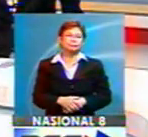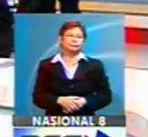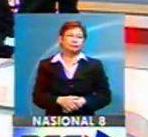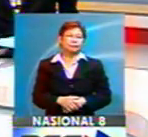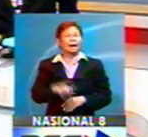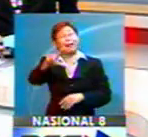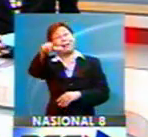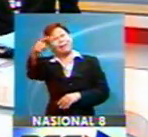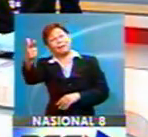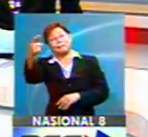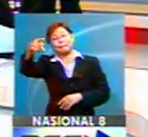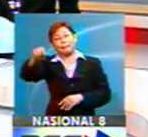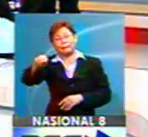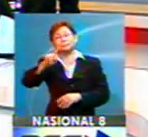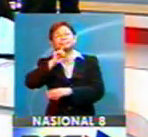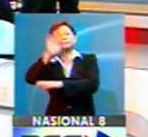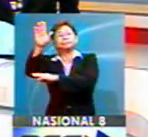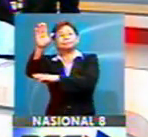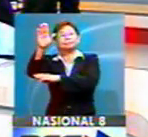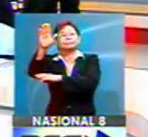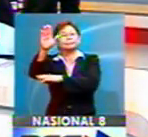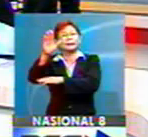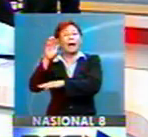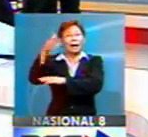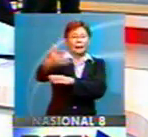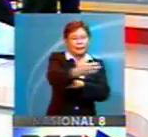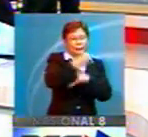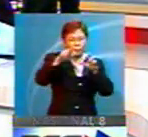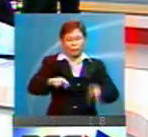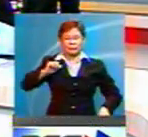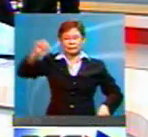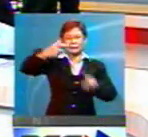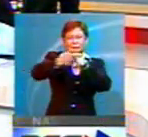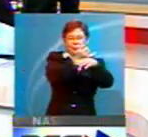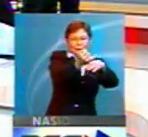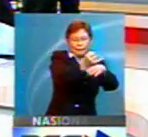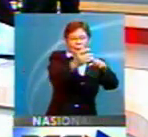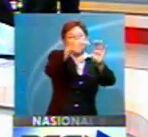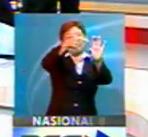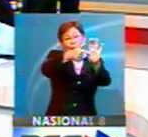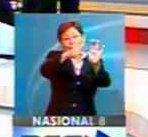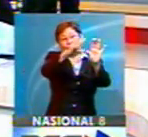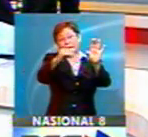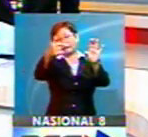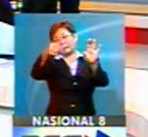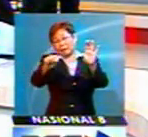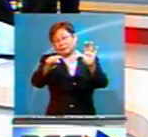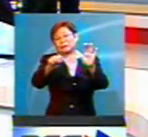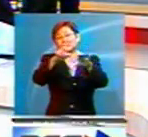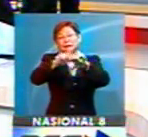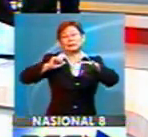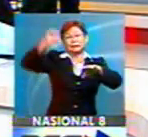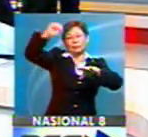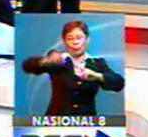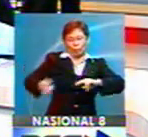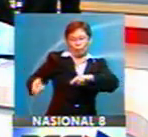Dalam perkembangan lain, Perdana Menteri memberi jaminan hasil yang bakal diperoleh rakyat Sabah daripada industri minyak dan gas di negeri ini akan terus meningkat